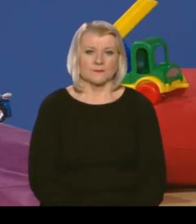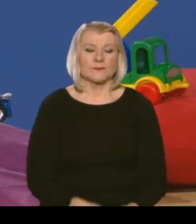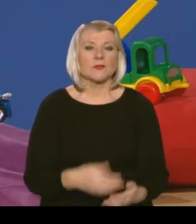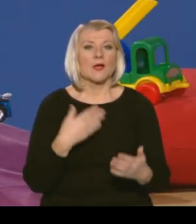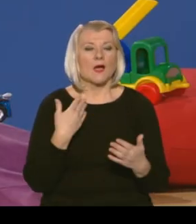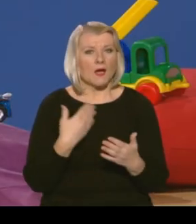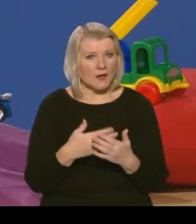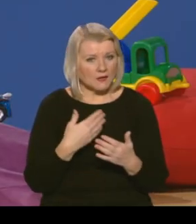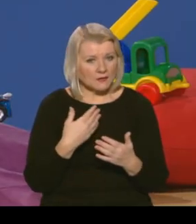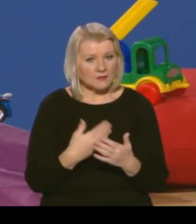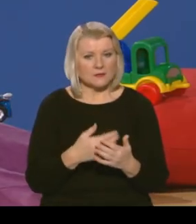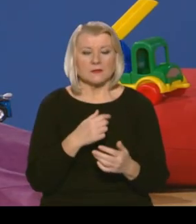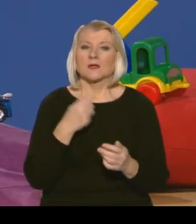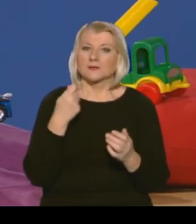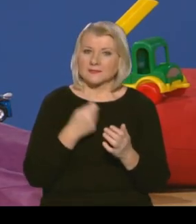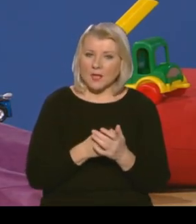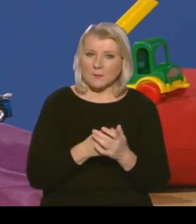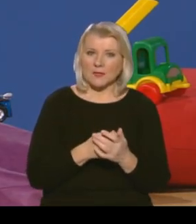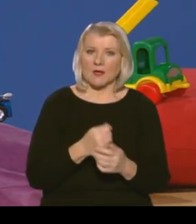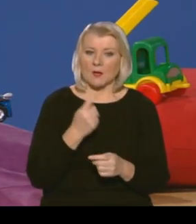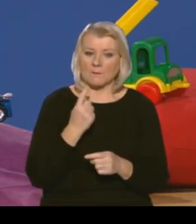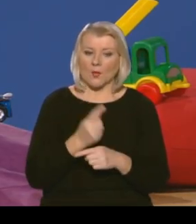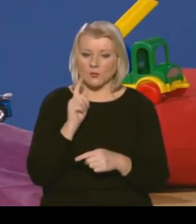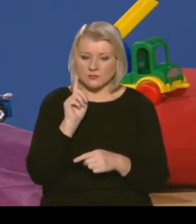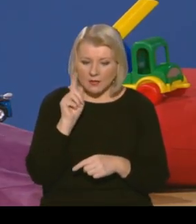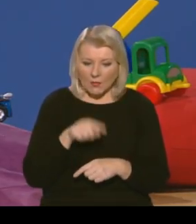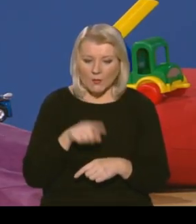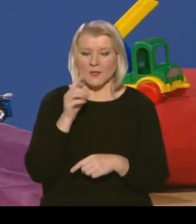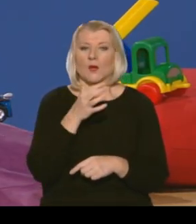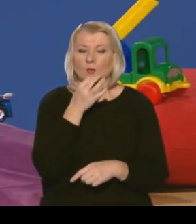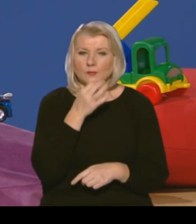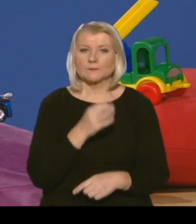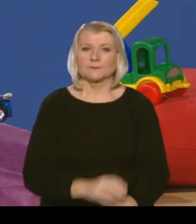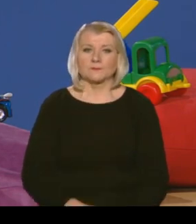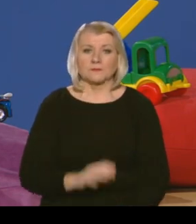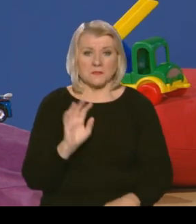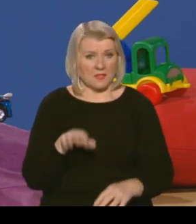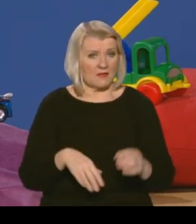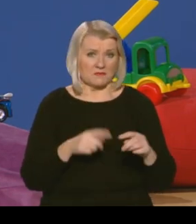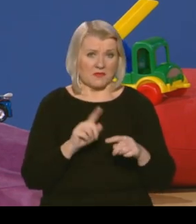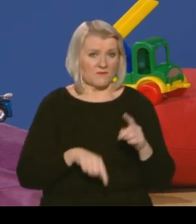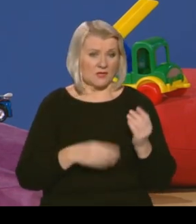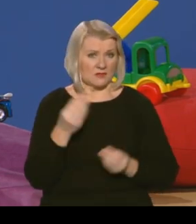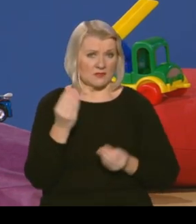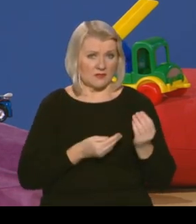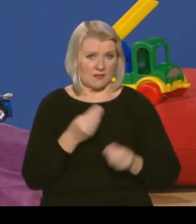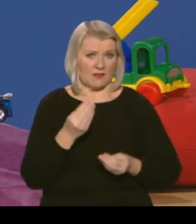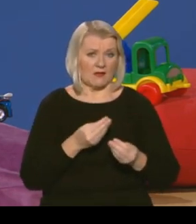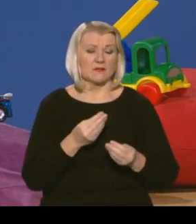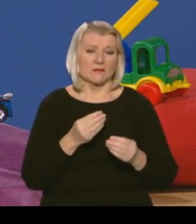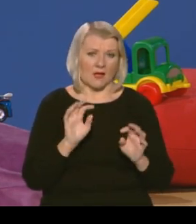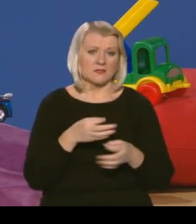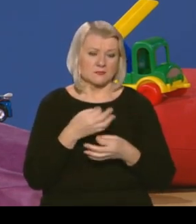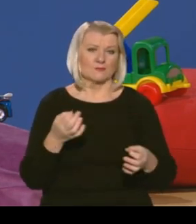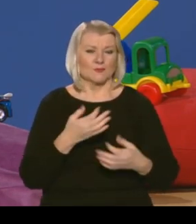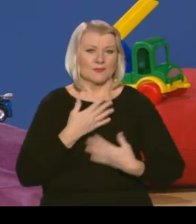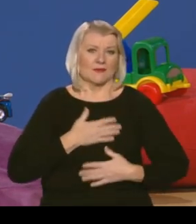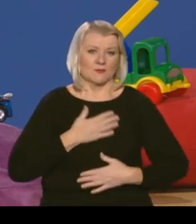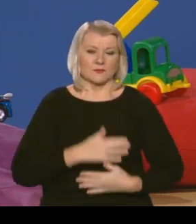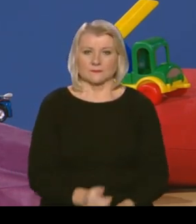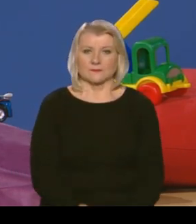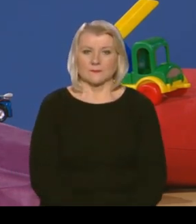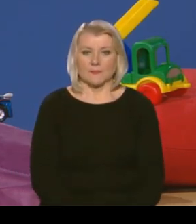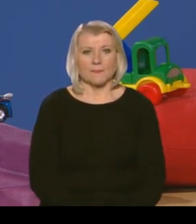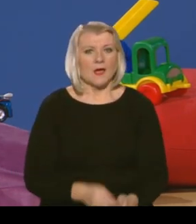Aha, takže se nemůžeš jenom ohýbat, ale hrát si můžeš a to je hlavní, juhu. A